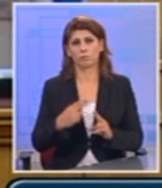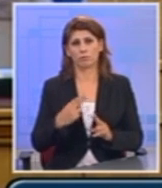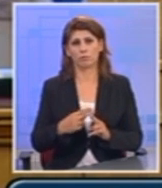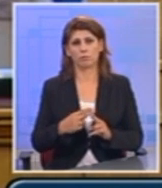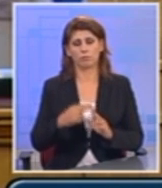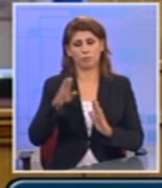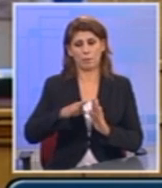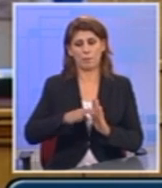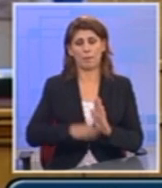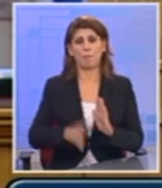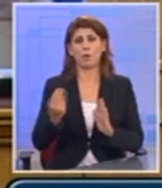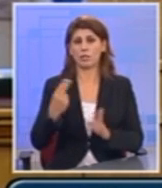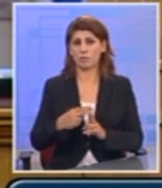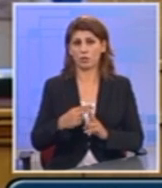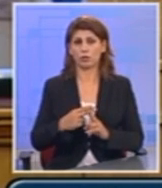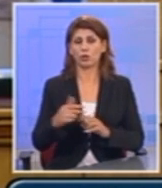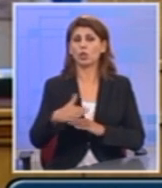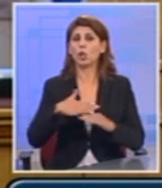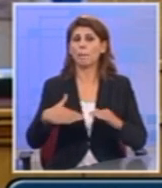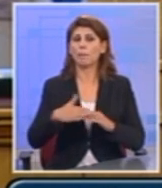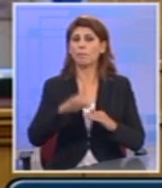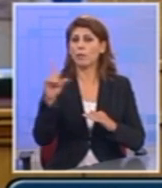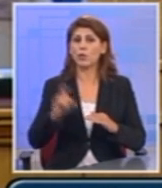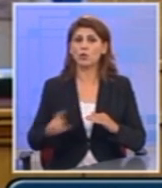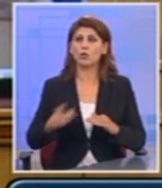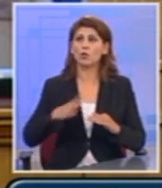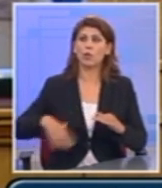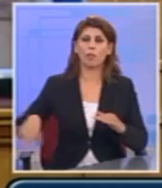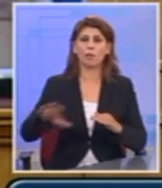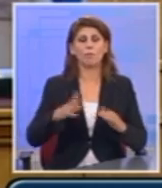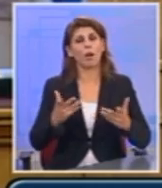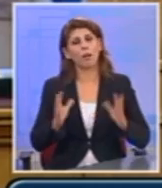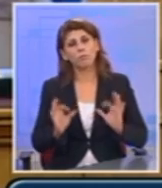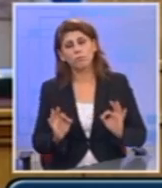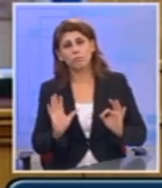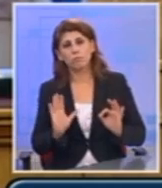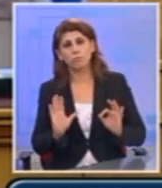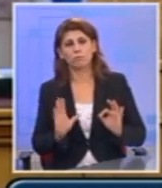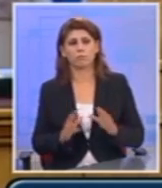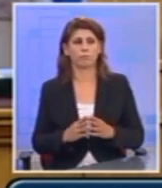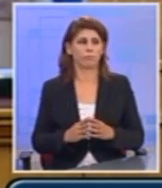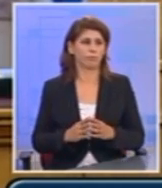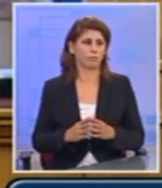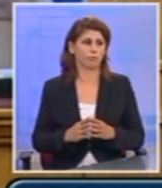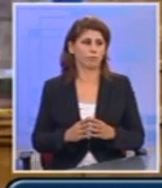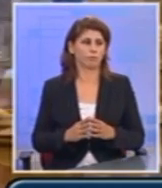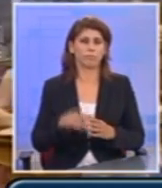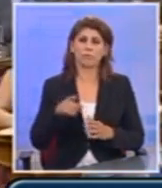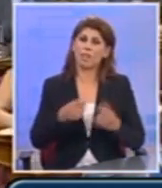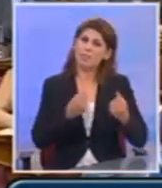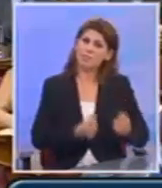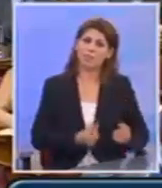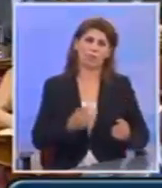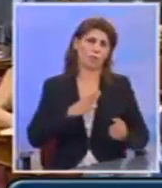υποβάθμισαν σημαντικά το επίπεδο διαβίωσης του πληθυσμού αλλά βέβαια ε ήταν και εις βάρος των